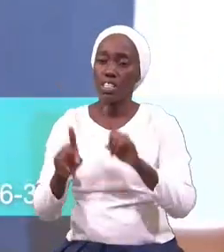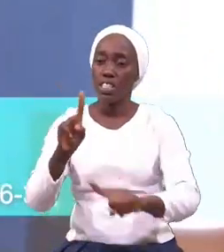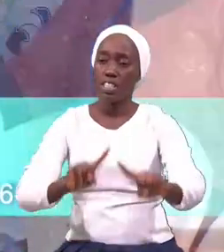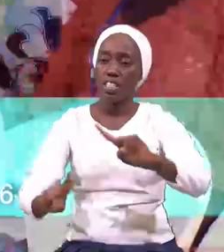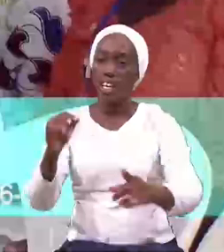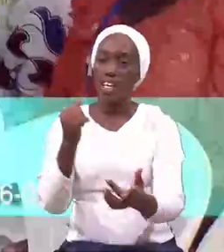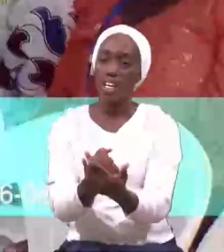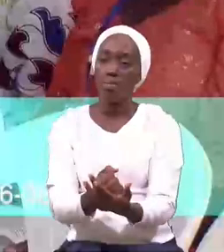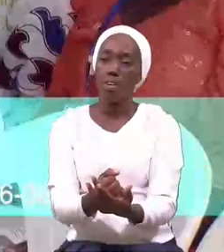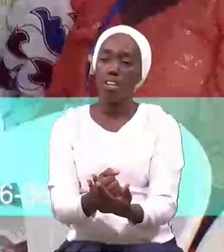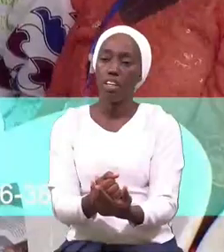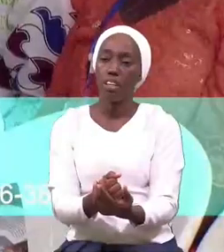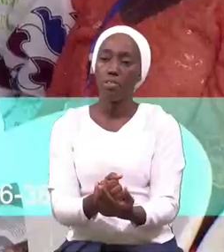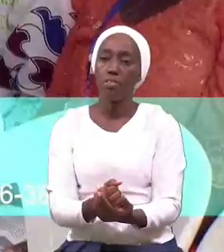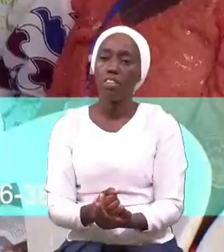cela.